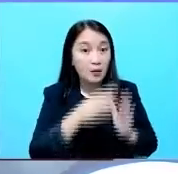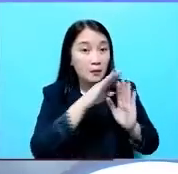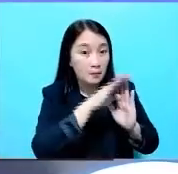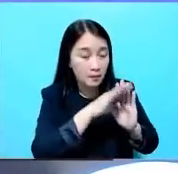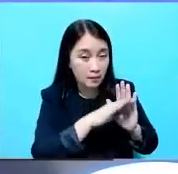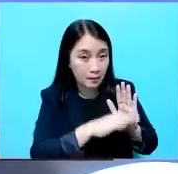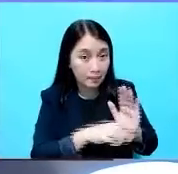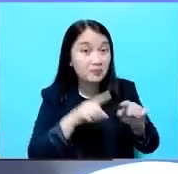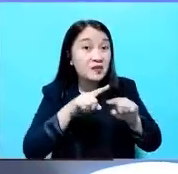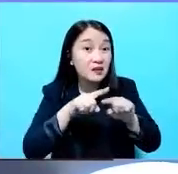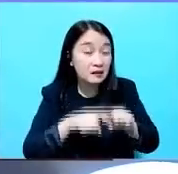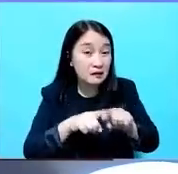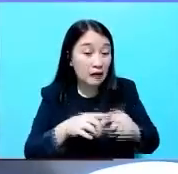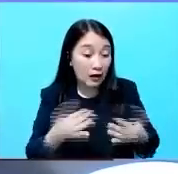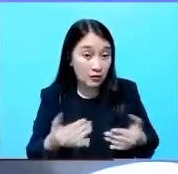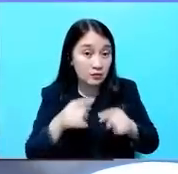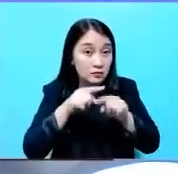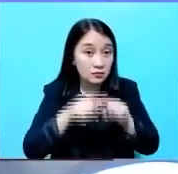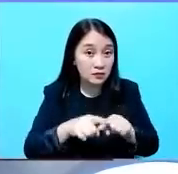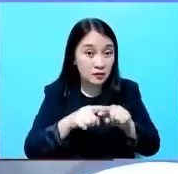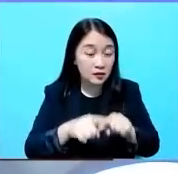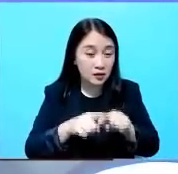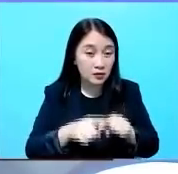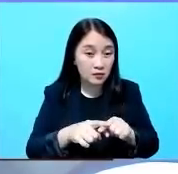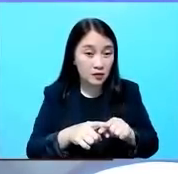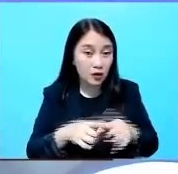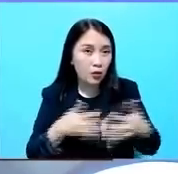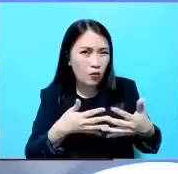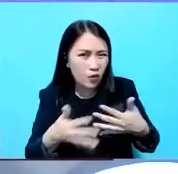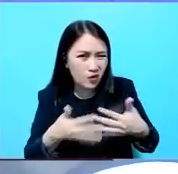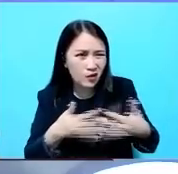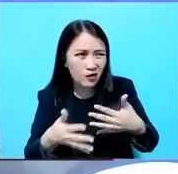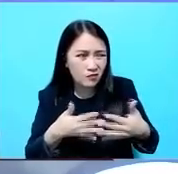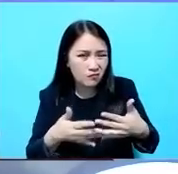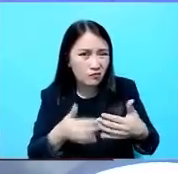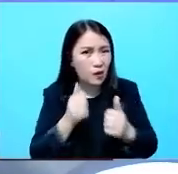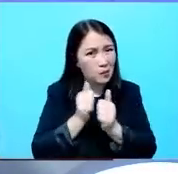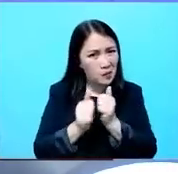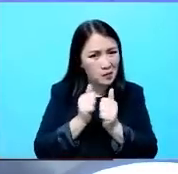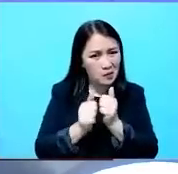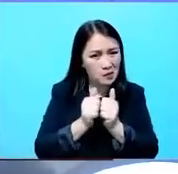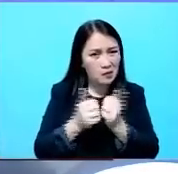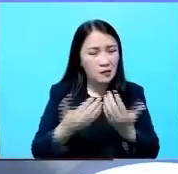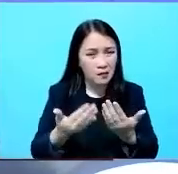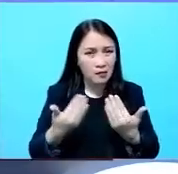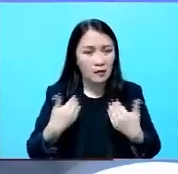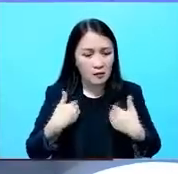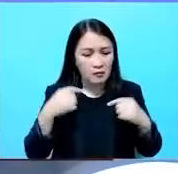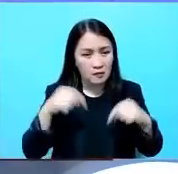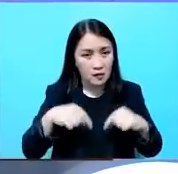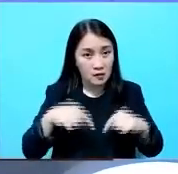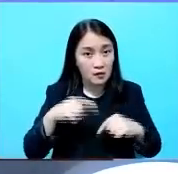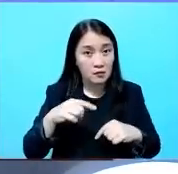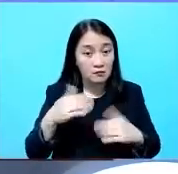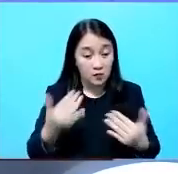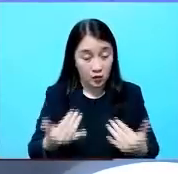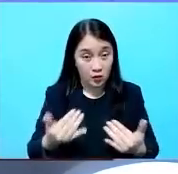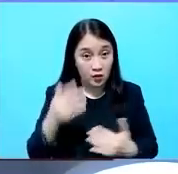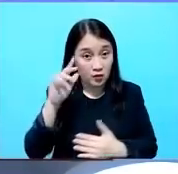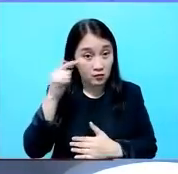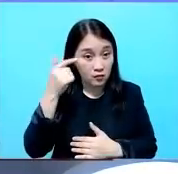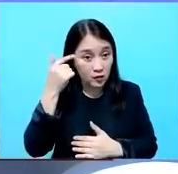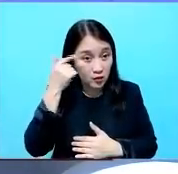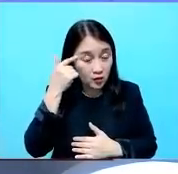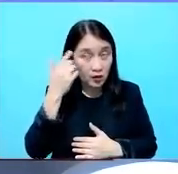ang implementasyon ng NDT sa anumang interpretasyon ng nakaupong administrasyon. Halimbawa po, noong panahon ni